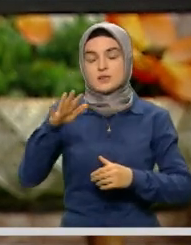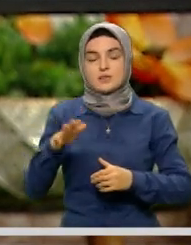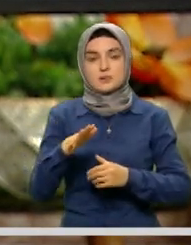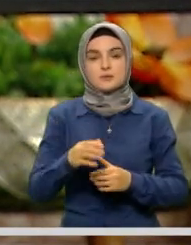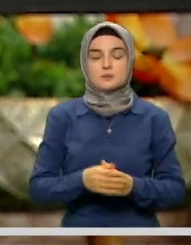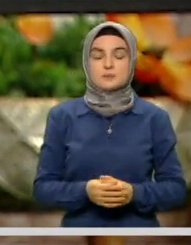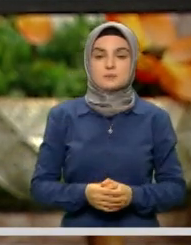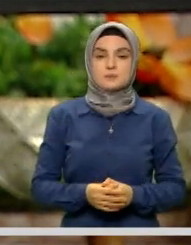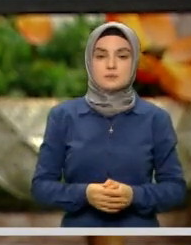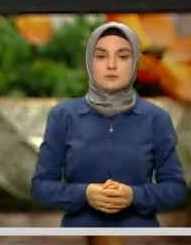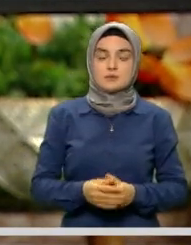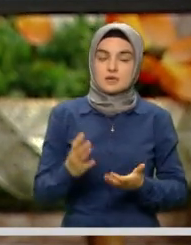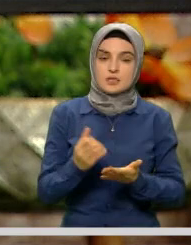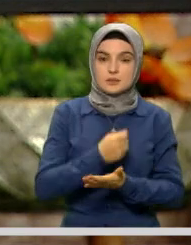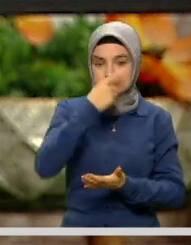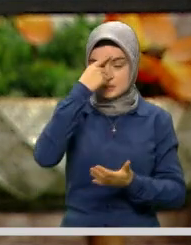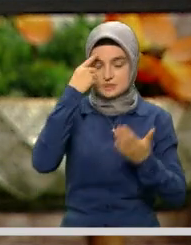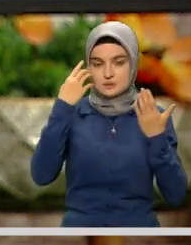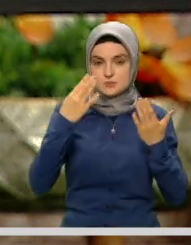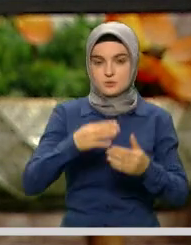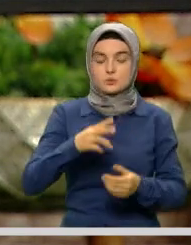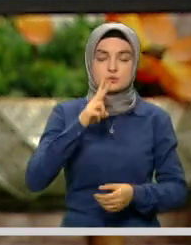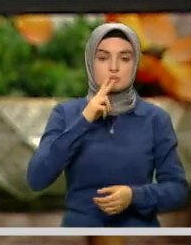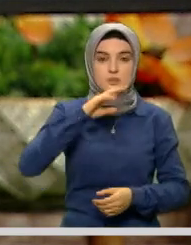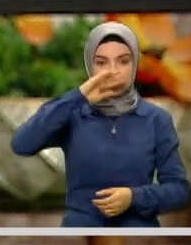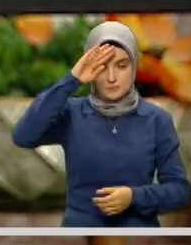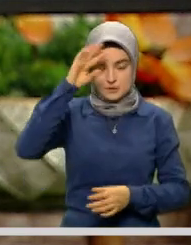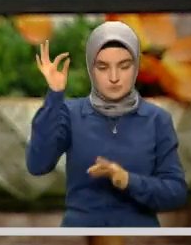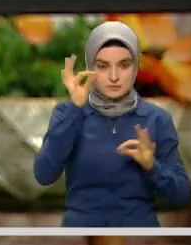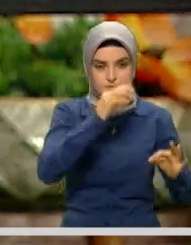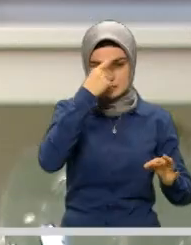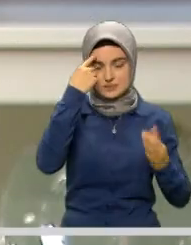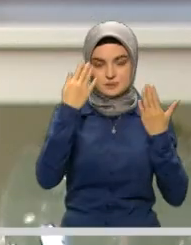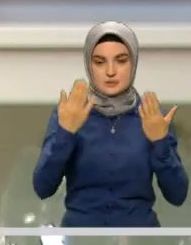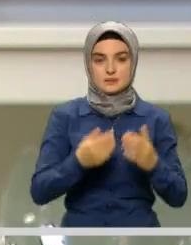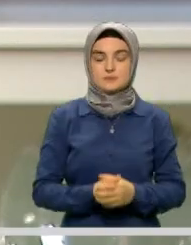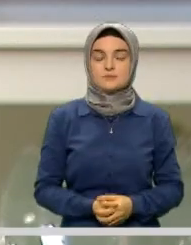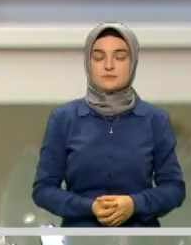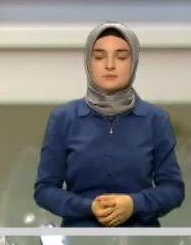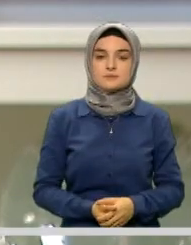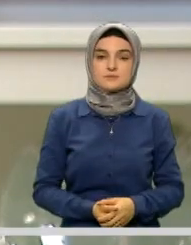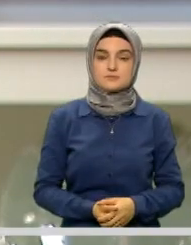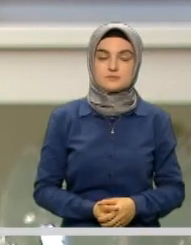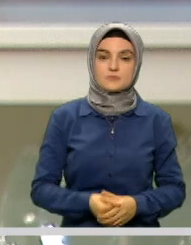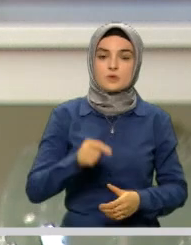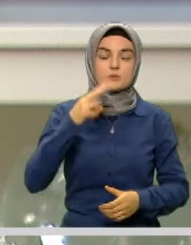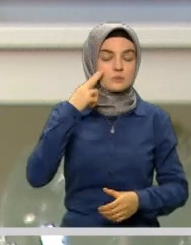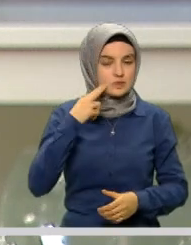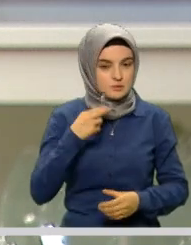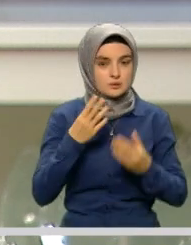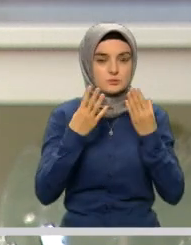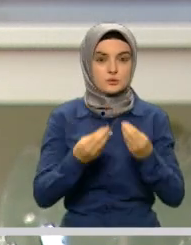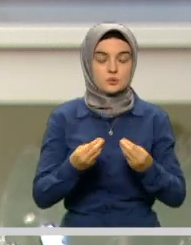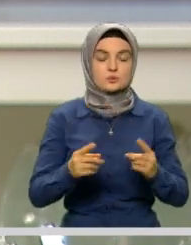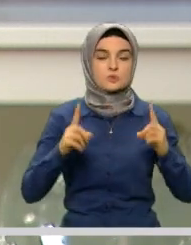eyler. Sonunda da bayrama erişmeyi nasip eyler diyelim inşallah. Amin. İnşallah dediğiniz i̇nşallah. Gibi böyle arınmış olarak, tövbelerimiz kabul